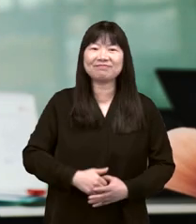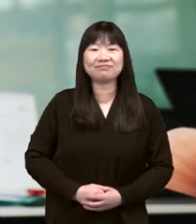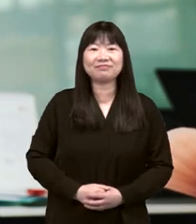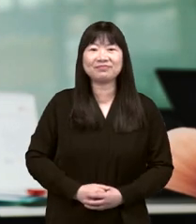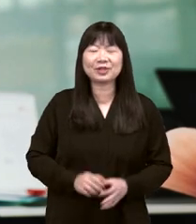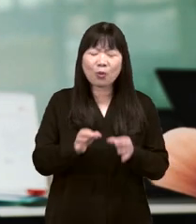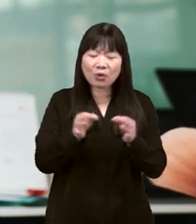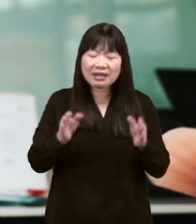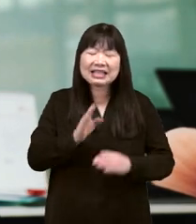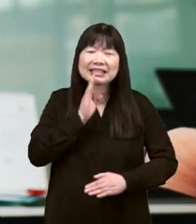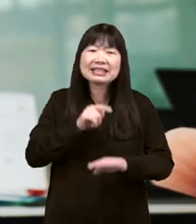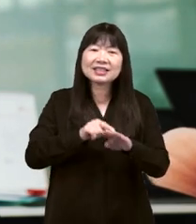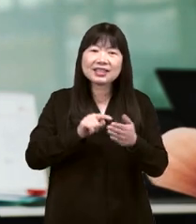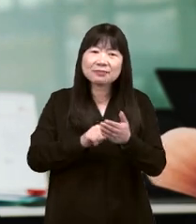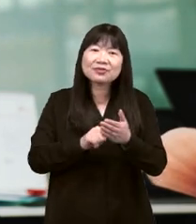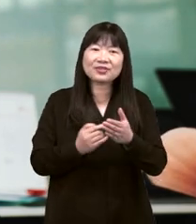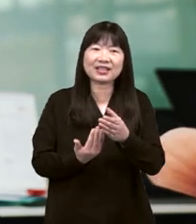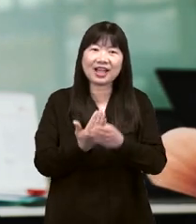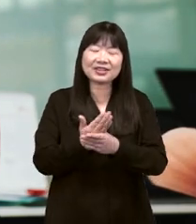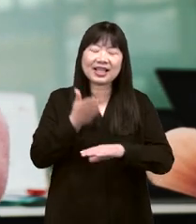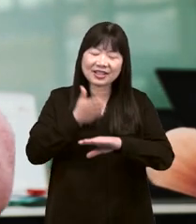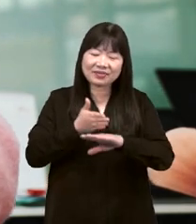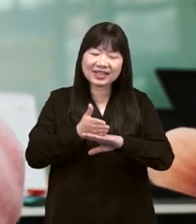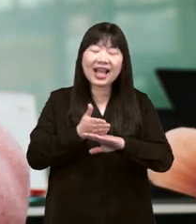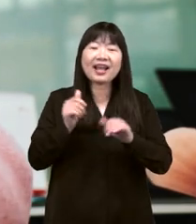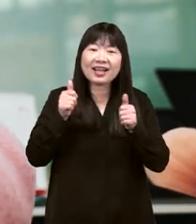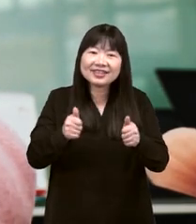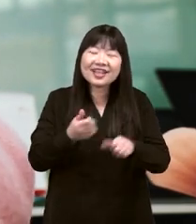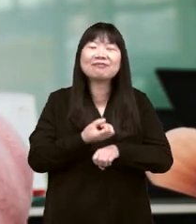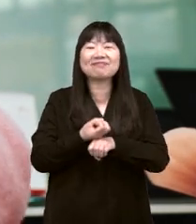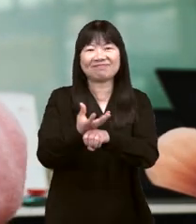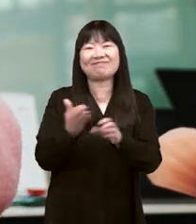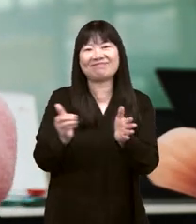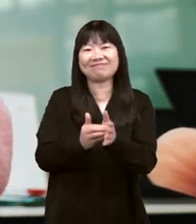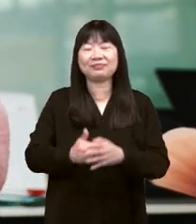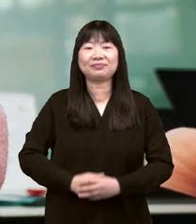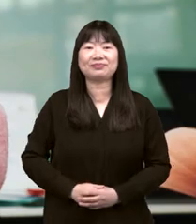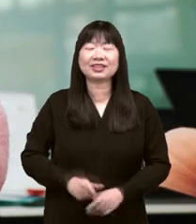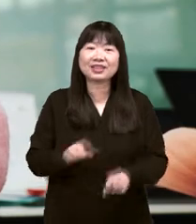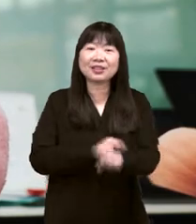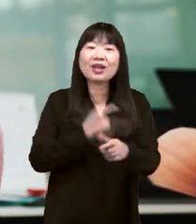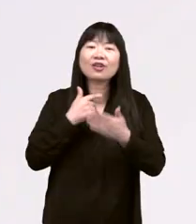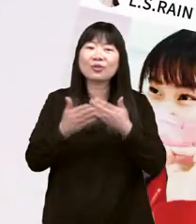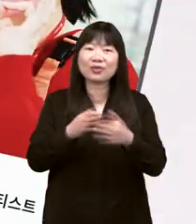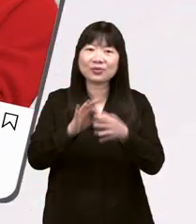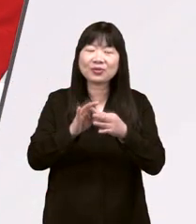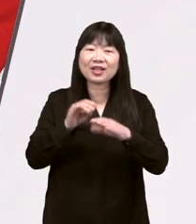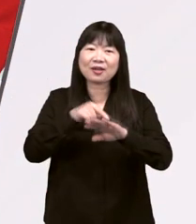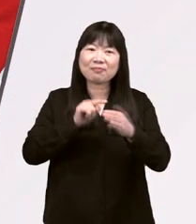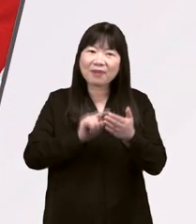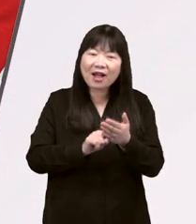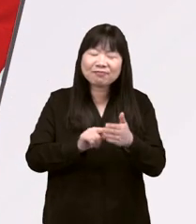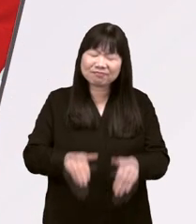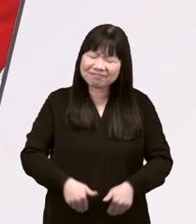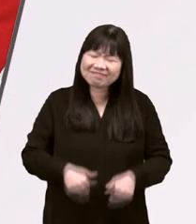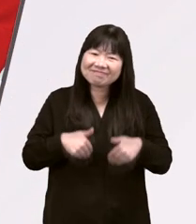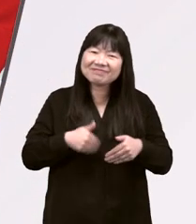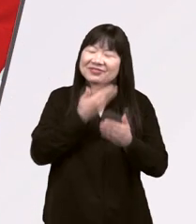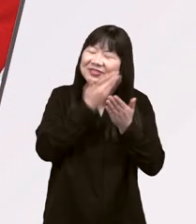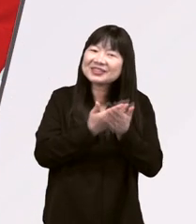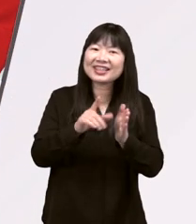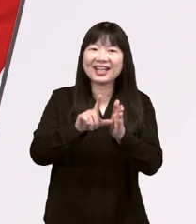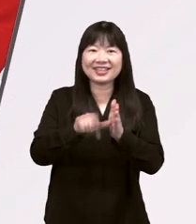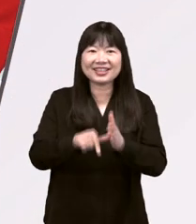모처럼 진심으로 우러나오는 감사의 인사를 전했습니다. 색다른 경험을 통해 마음까지 따뜻해지는